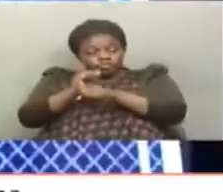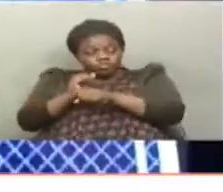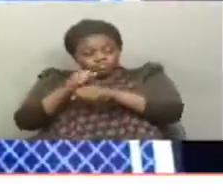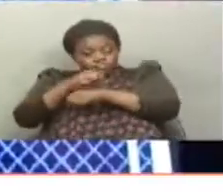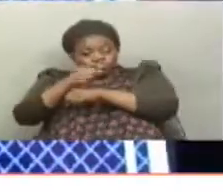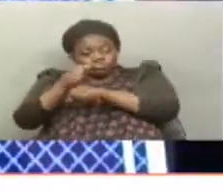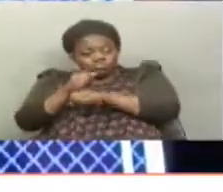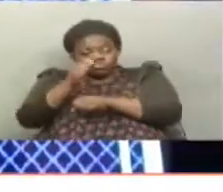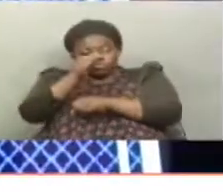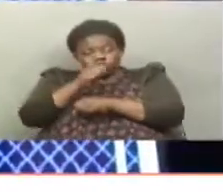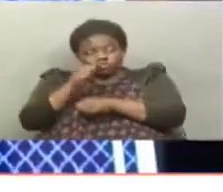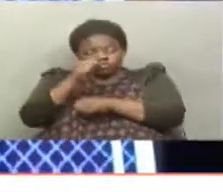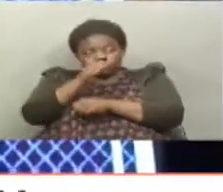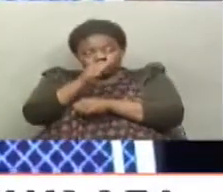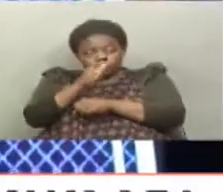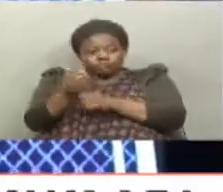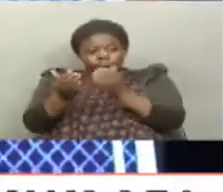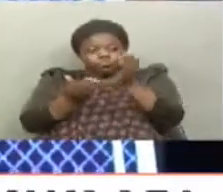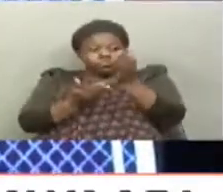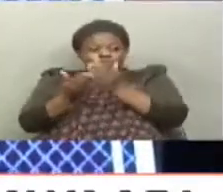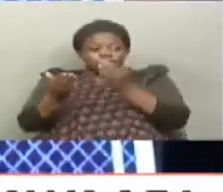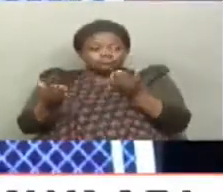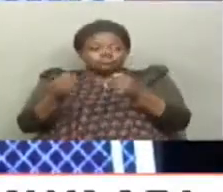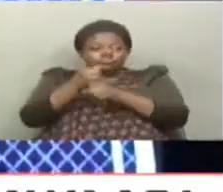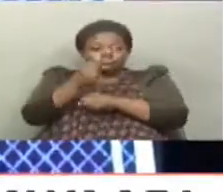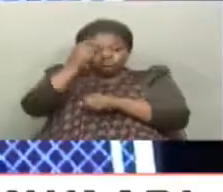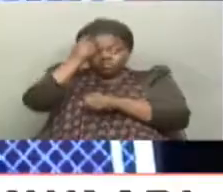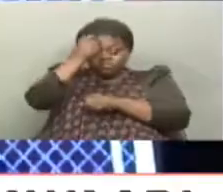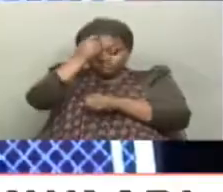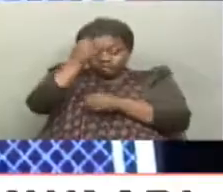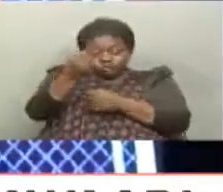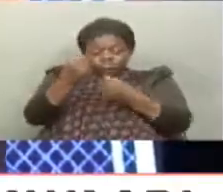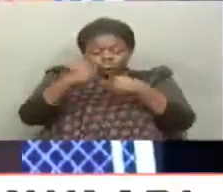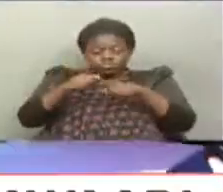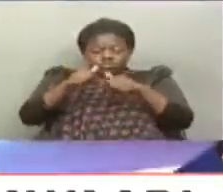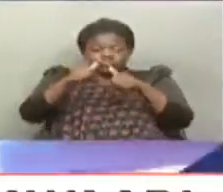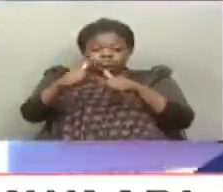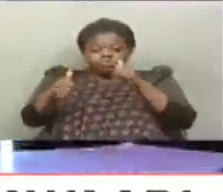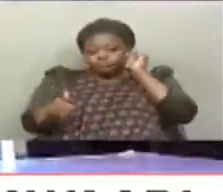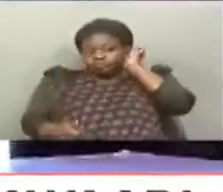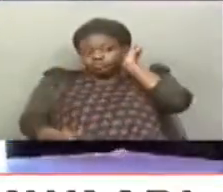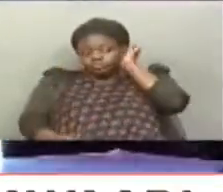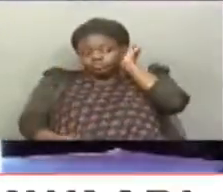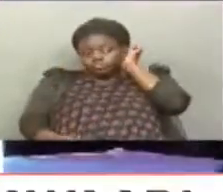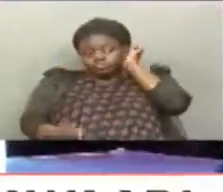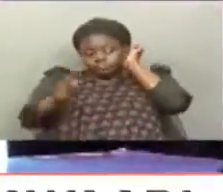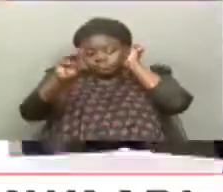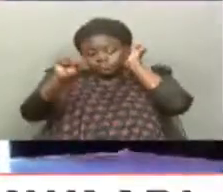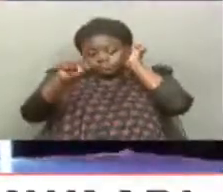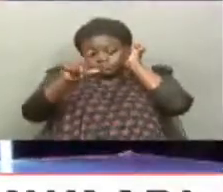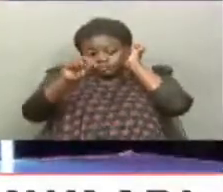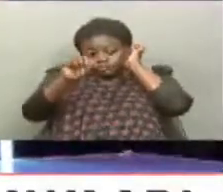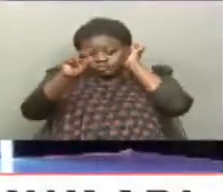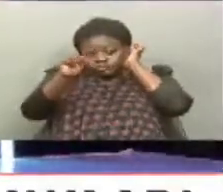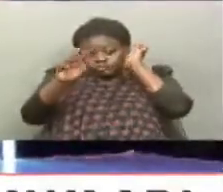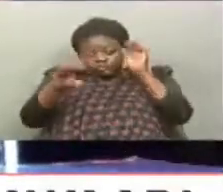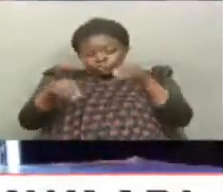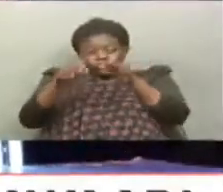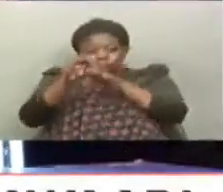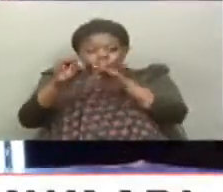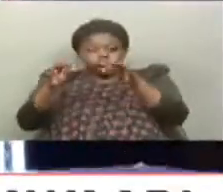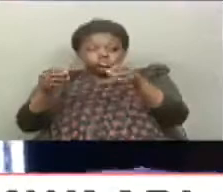ekitongole kyobwana kyewe ekisinzo kuweereza ebitongole bya government ebikoze obulungi n'ebirala aba Milton Obote Foundation bebaweereddwa